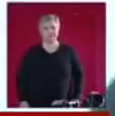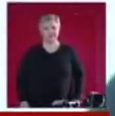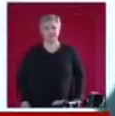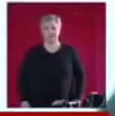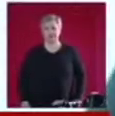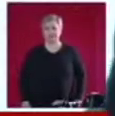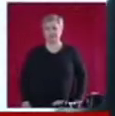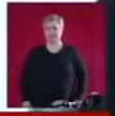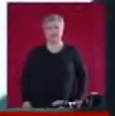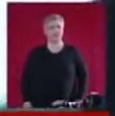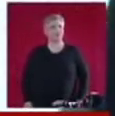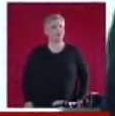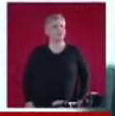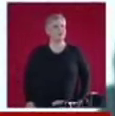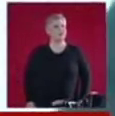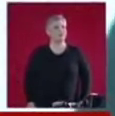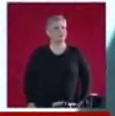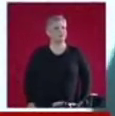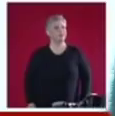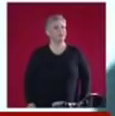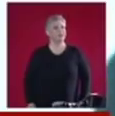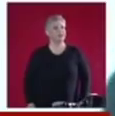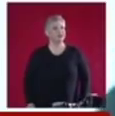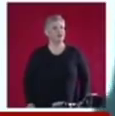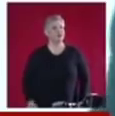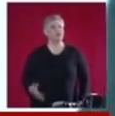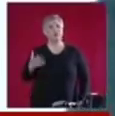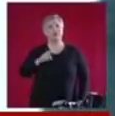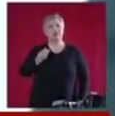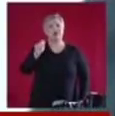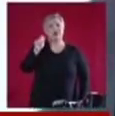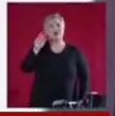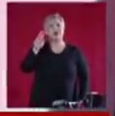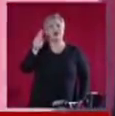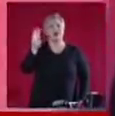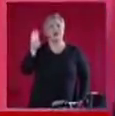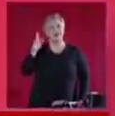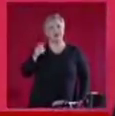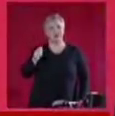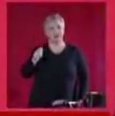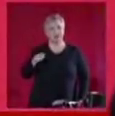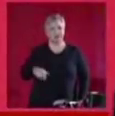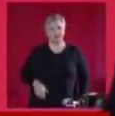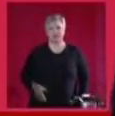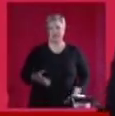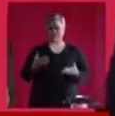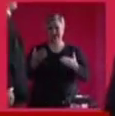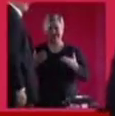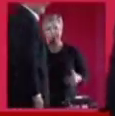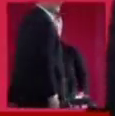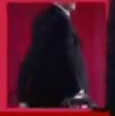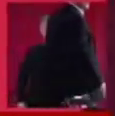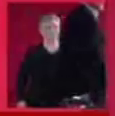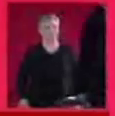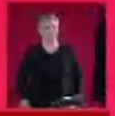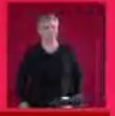μας να καλέσω τον αρβανίτη τον κώστα από τις γραμμές της μαχητικής